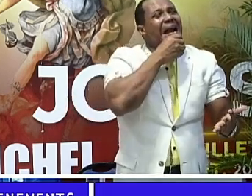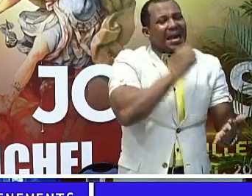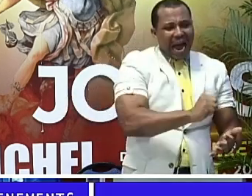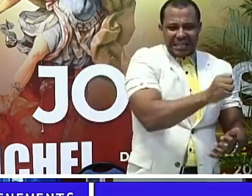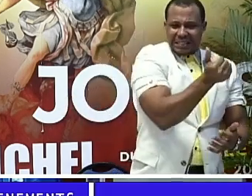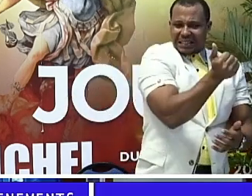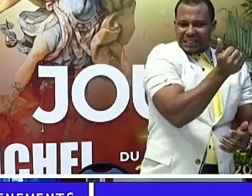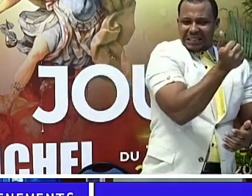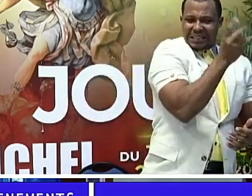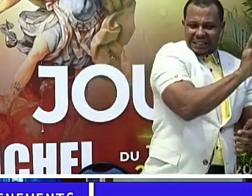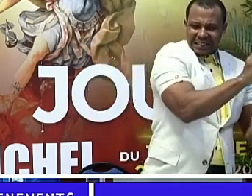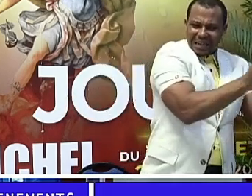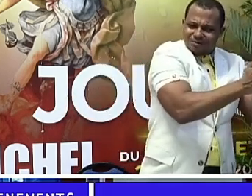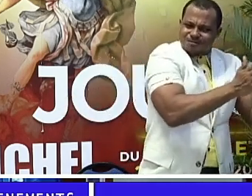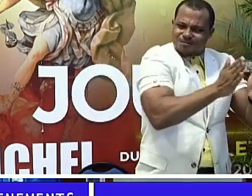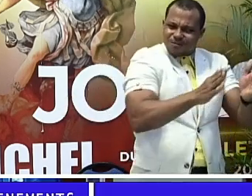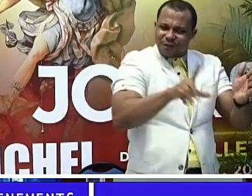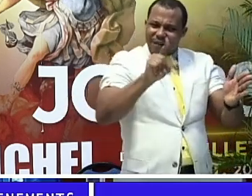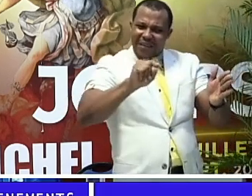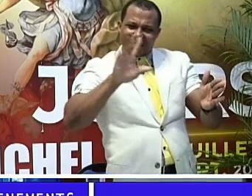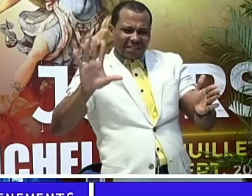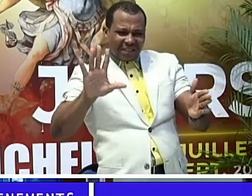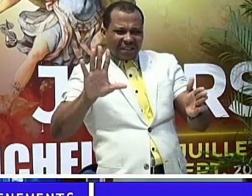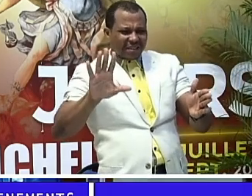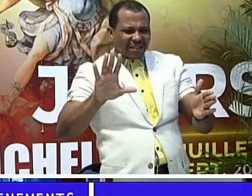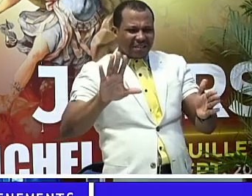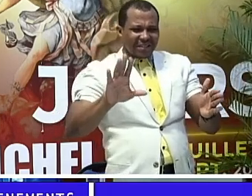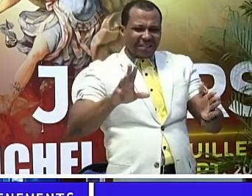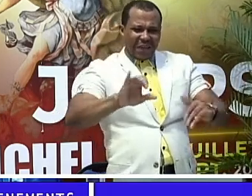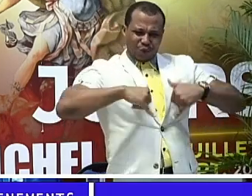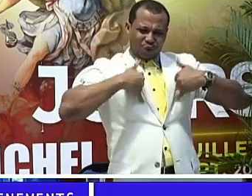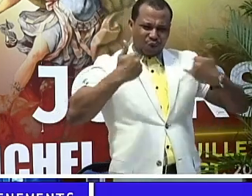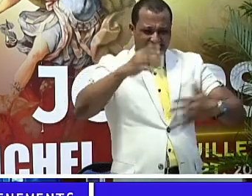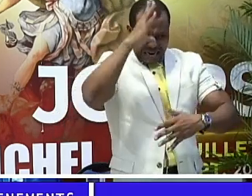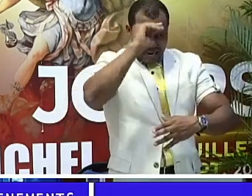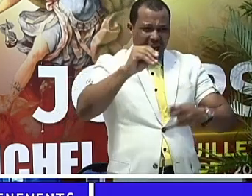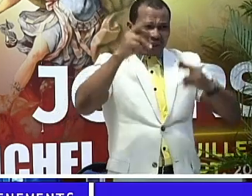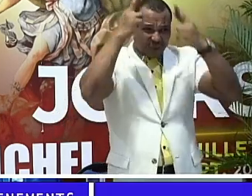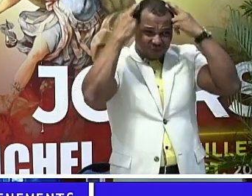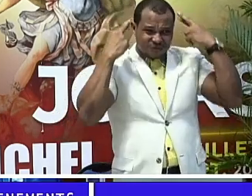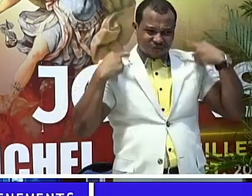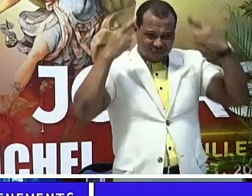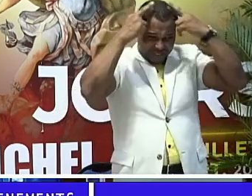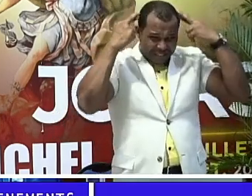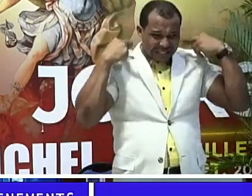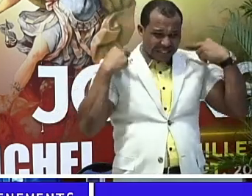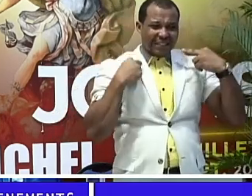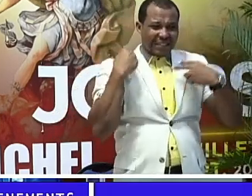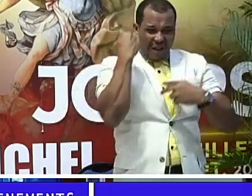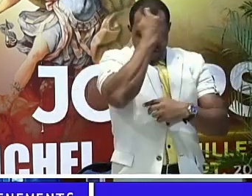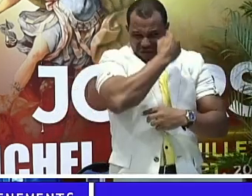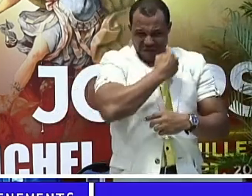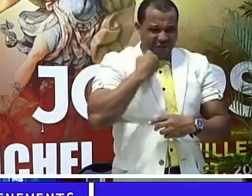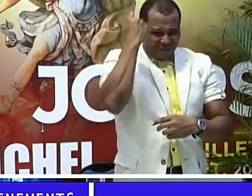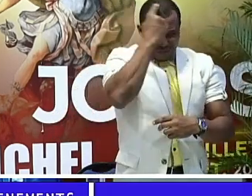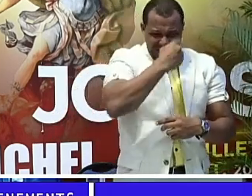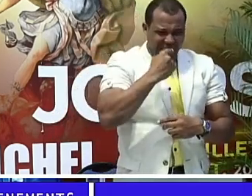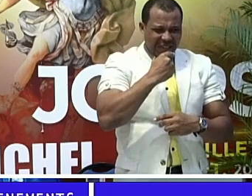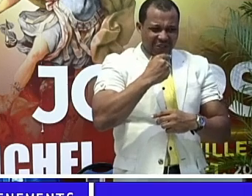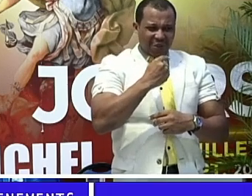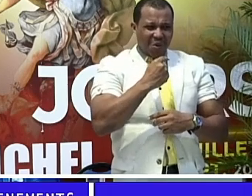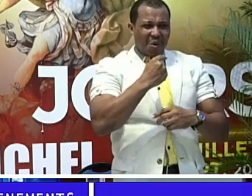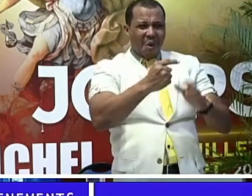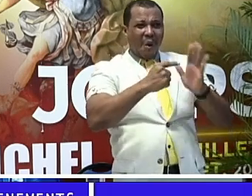jeune garçon comme ça Dieu dans tête yo visage yo marqué violence